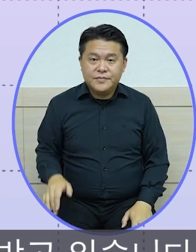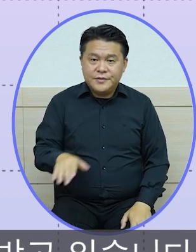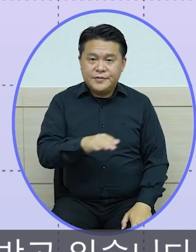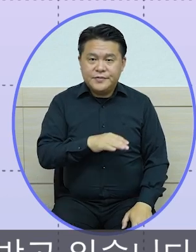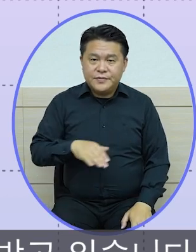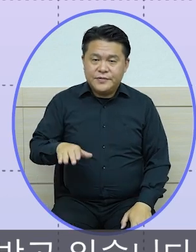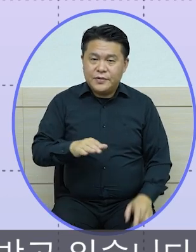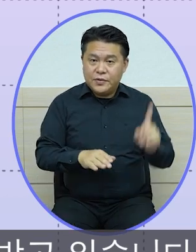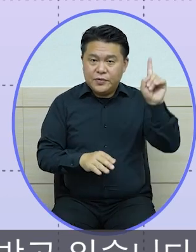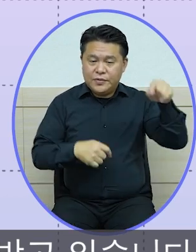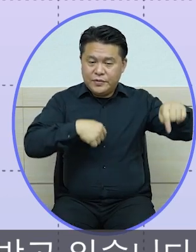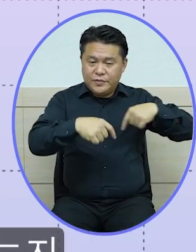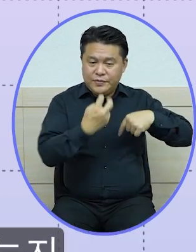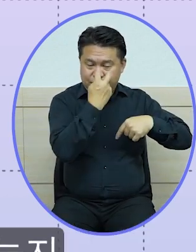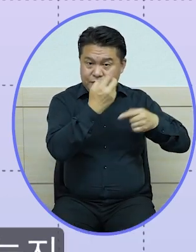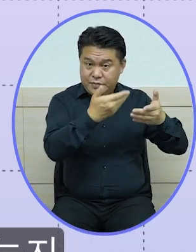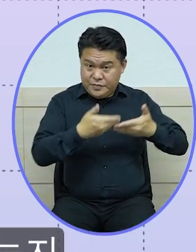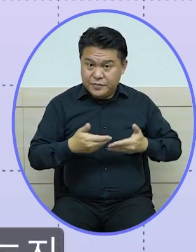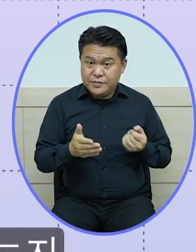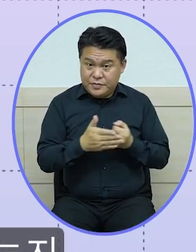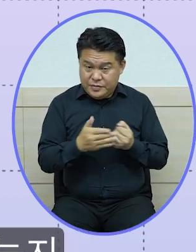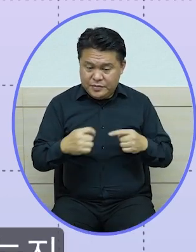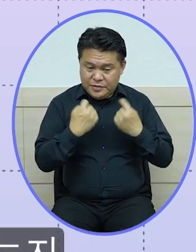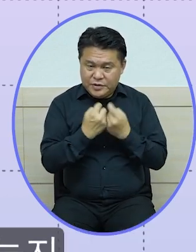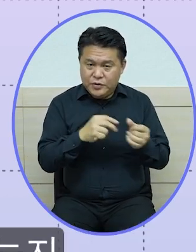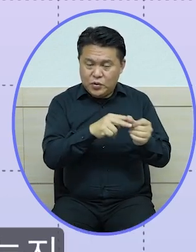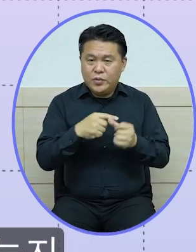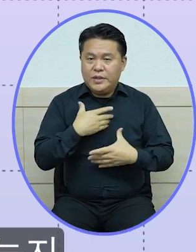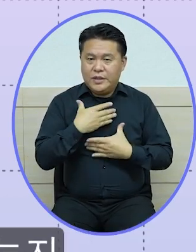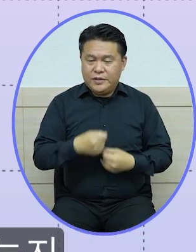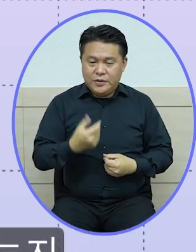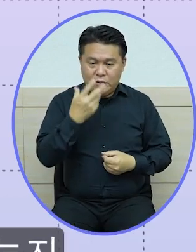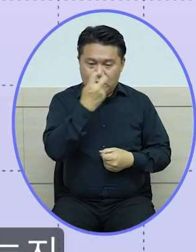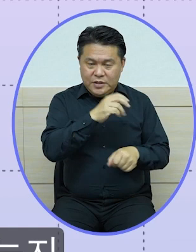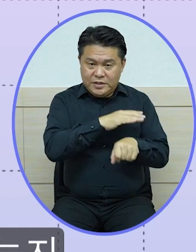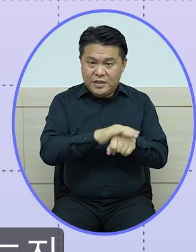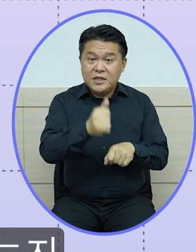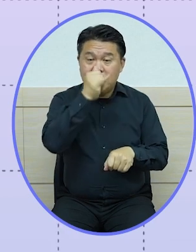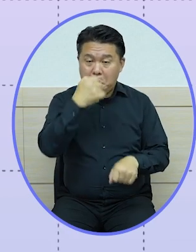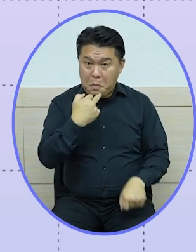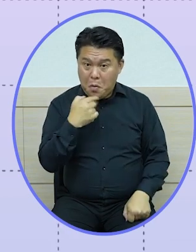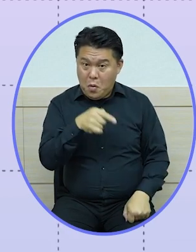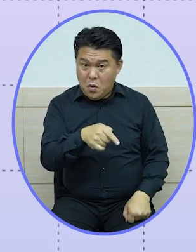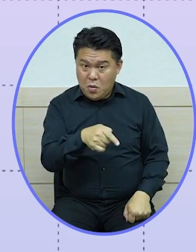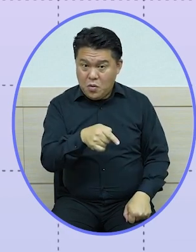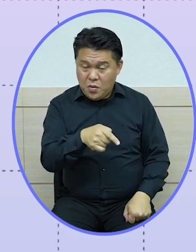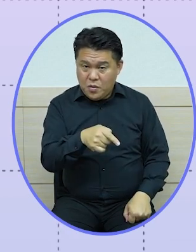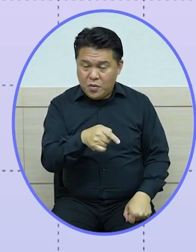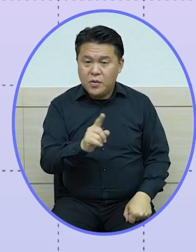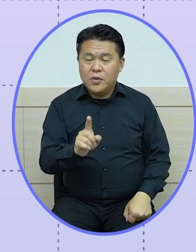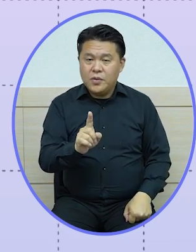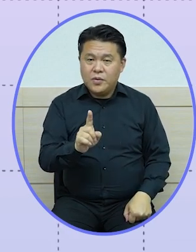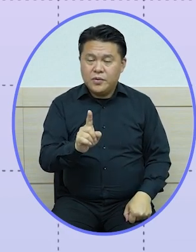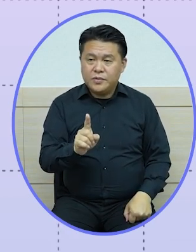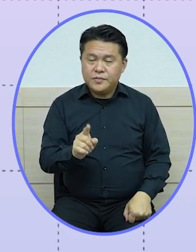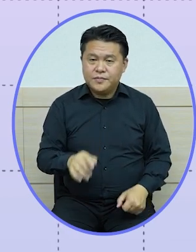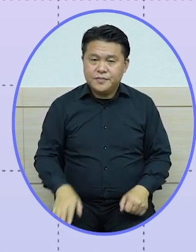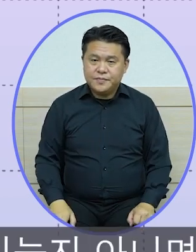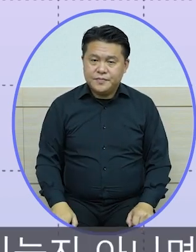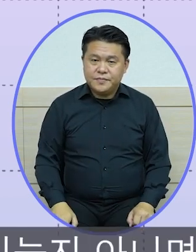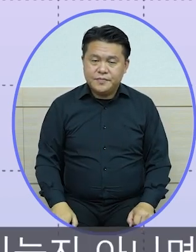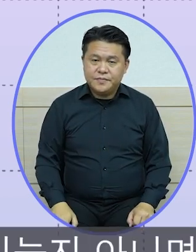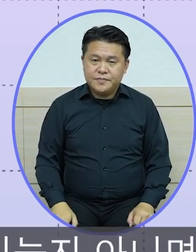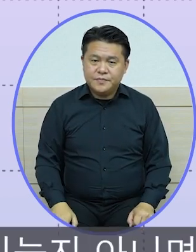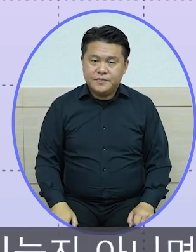저희가 관제를 받고 있습니다. 그래서 개인정보가 안전하게 잘 관리되고 있는지 그래서 그거에 대해서 사용자가